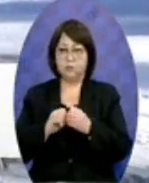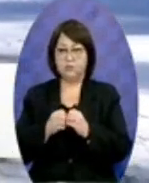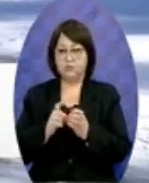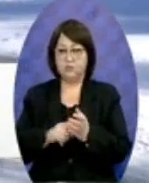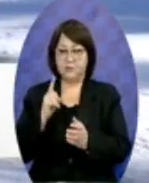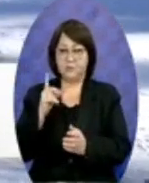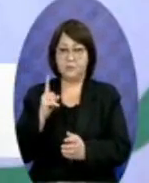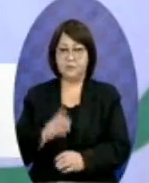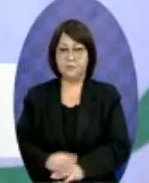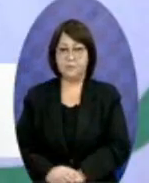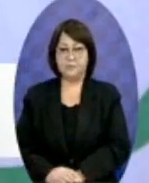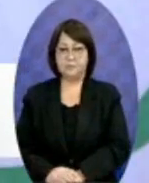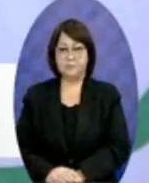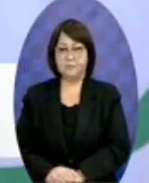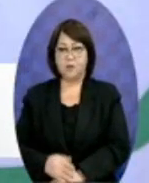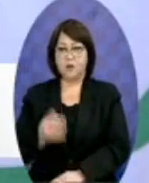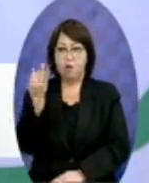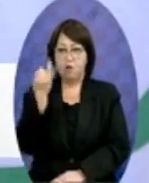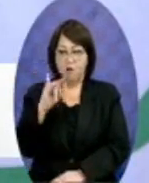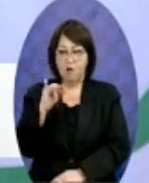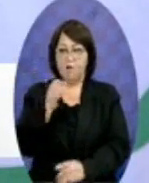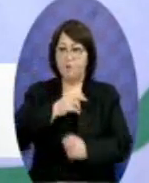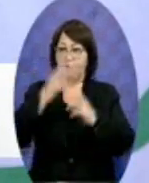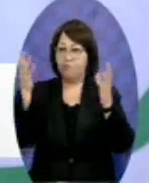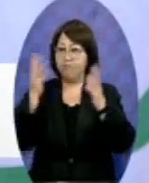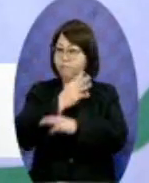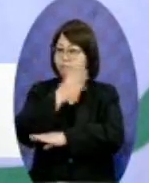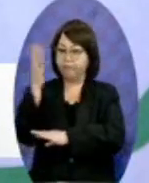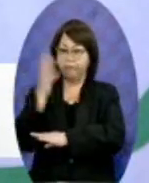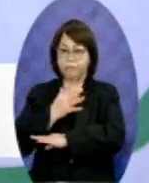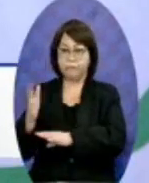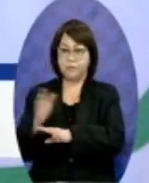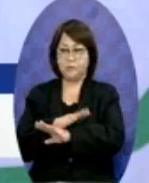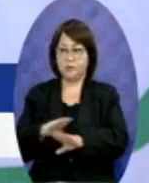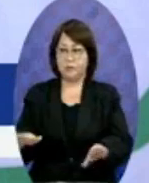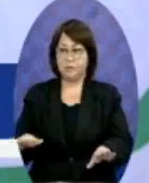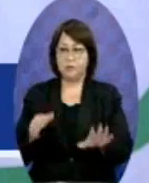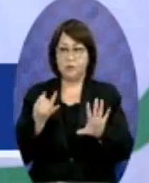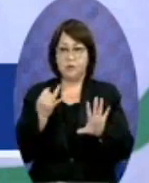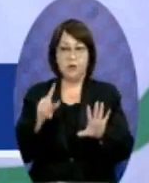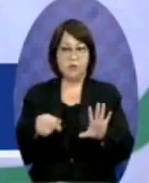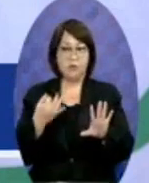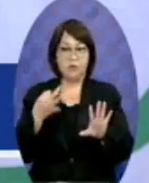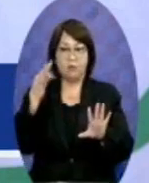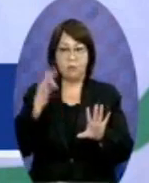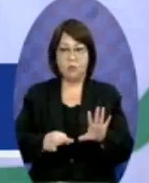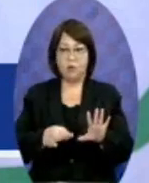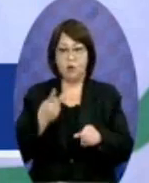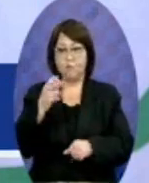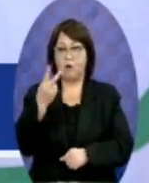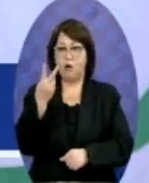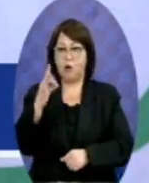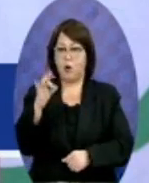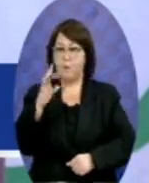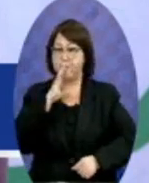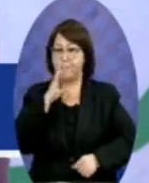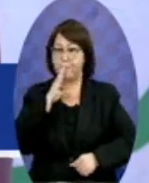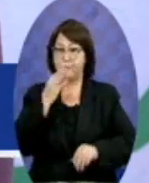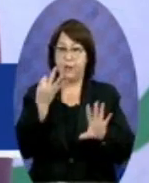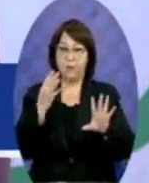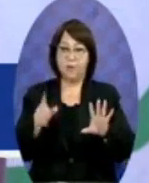салбарынхан хэлж байна. Ойгоор бүрхэгдсэн талбай гэдэг ойлголтыг бид нар одоо 7.8% байгаа бол 2020 он гэхэд бид